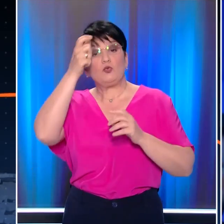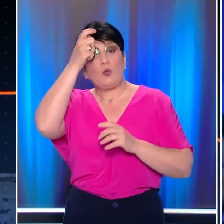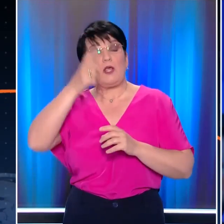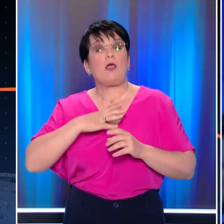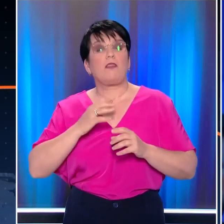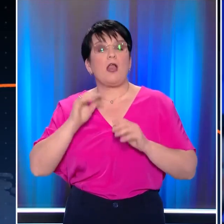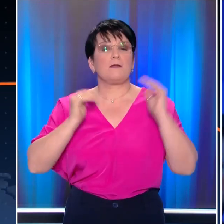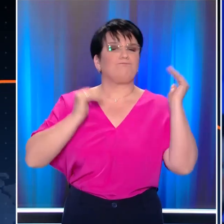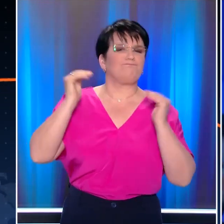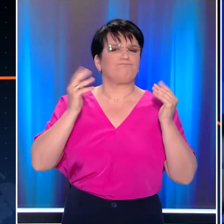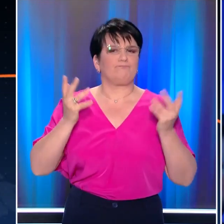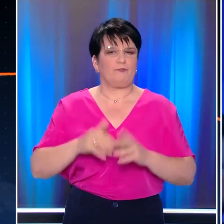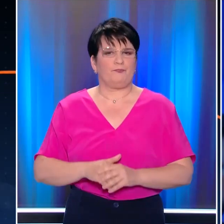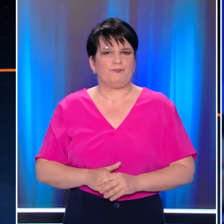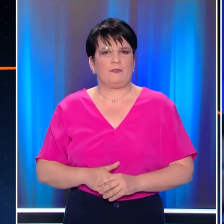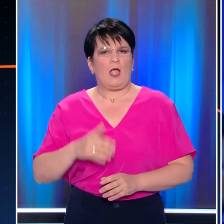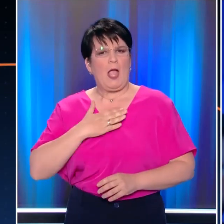Υπότιτλοι AUTHORWAVE